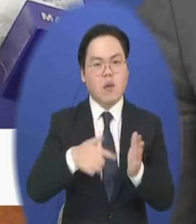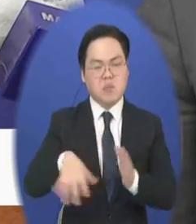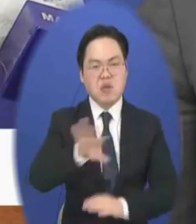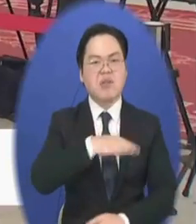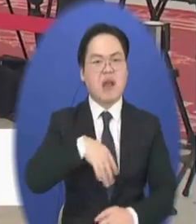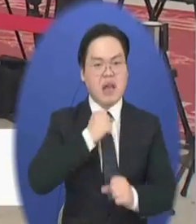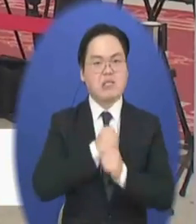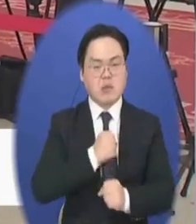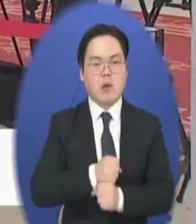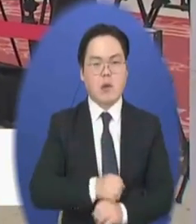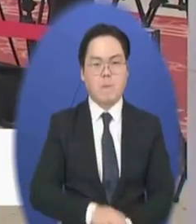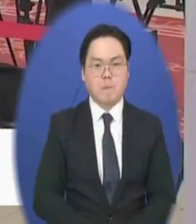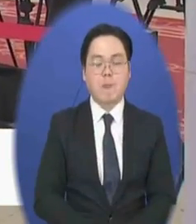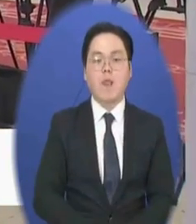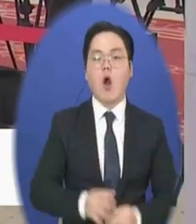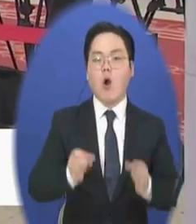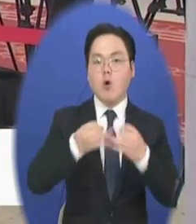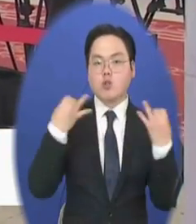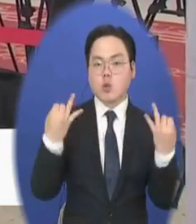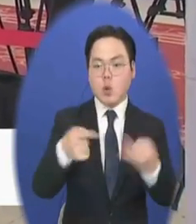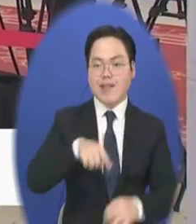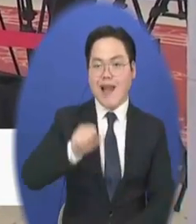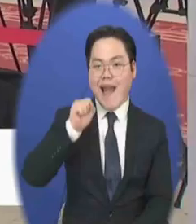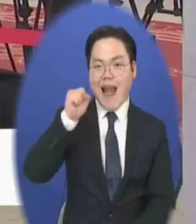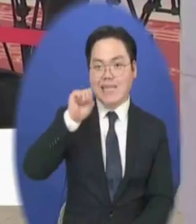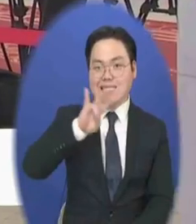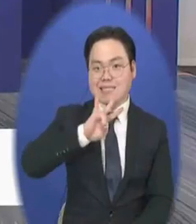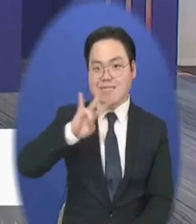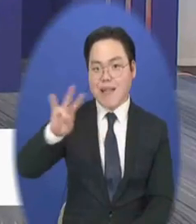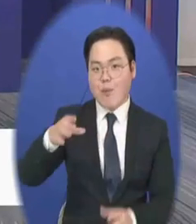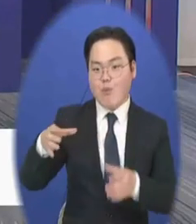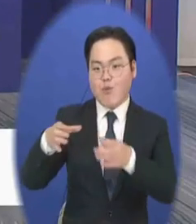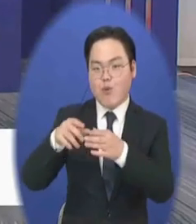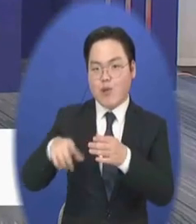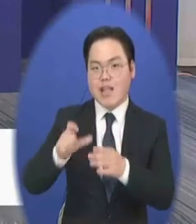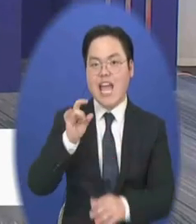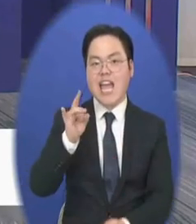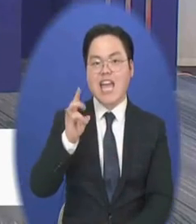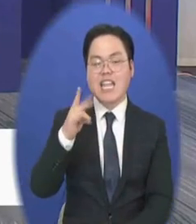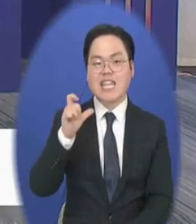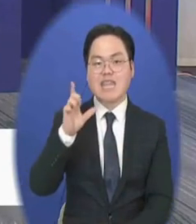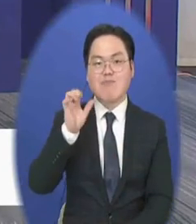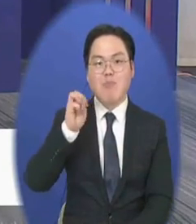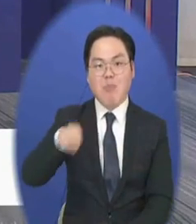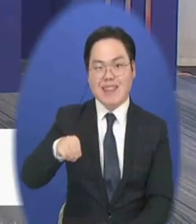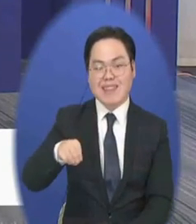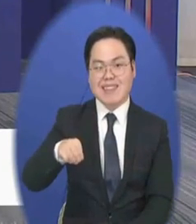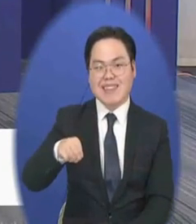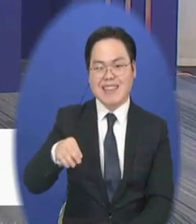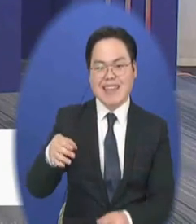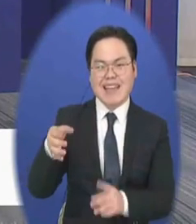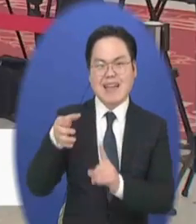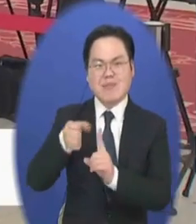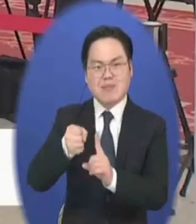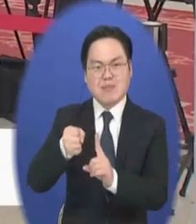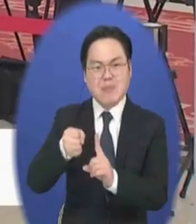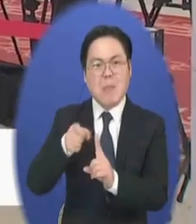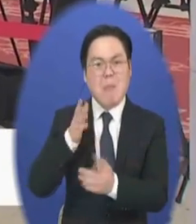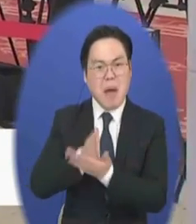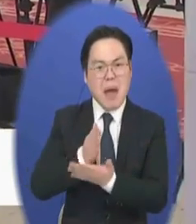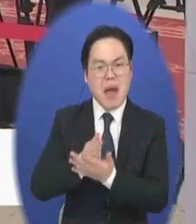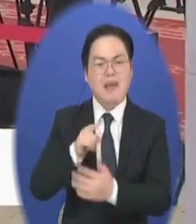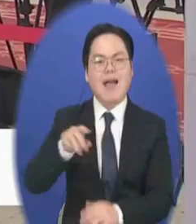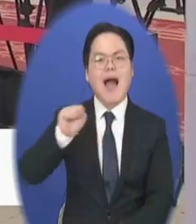байна. Улсын хурлтах ардчилсан намын бүлгийнхэн улсын хурлын гишүүн Эрдэнэотыг цагдаа хорсон асуудал дээр ардчилсан зашмаа баримтлах нь зүйтэй гэсэн